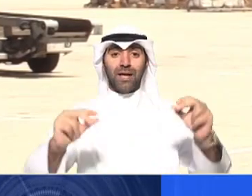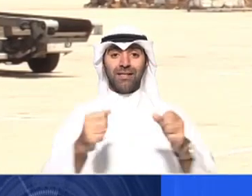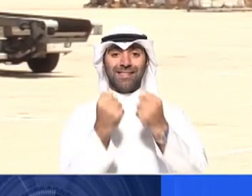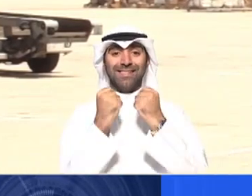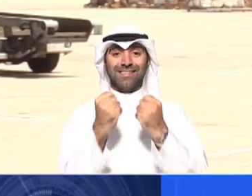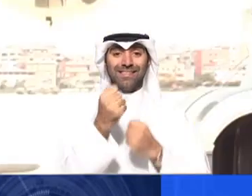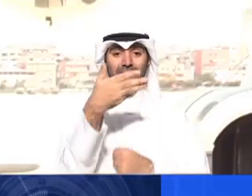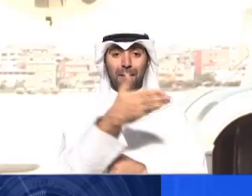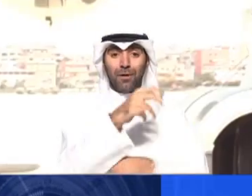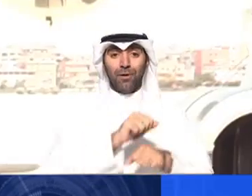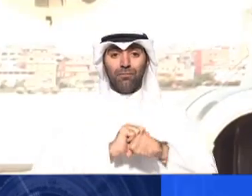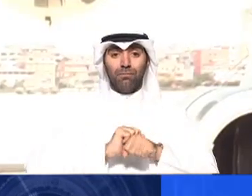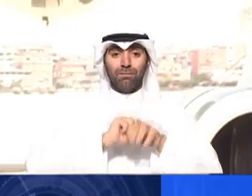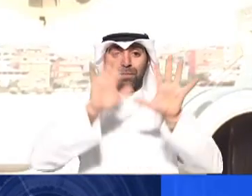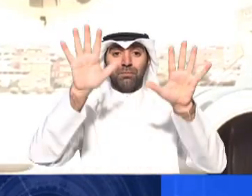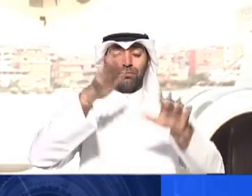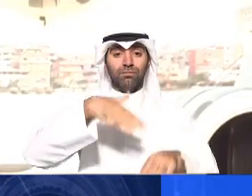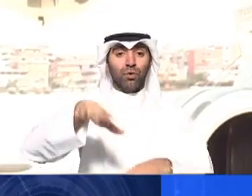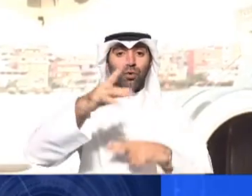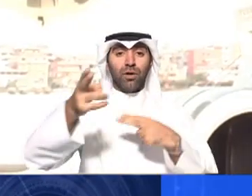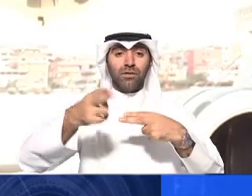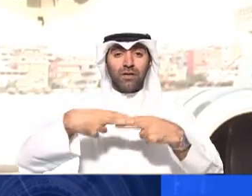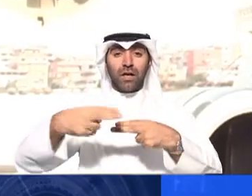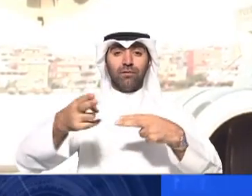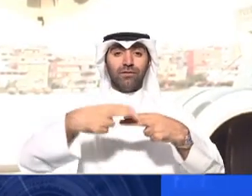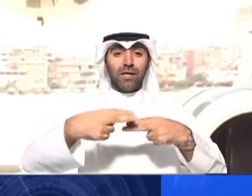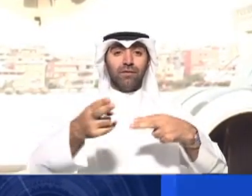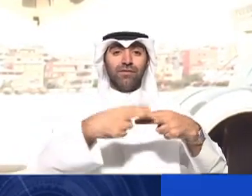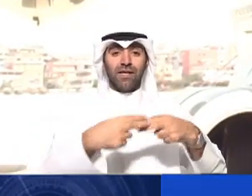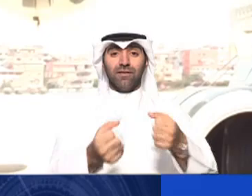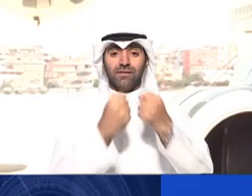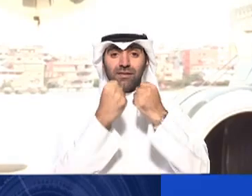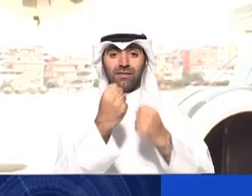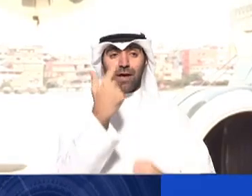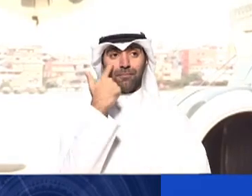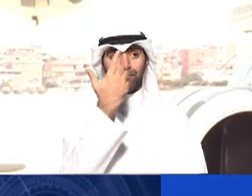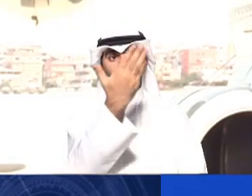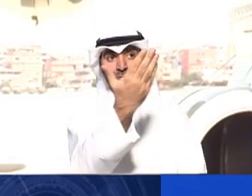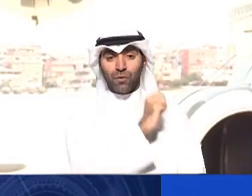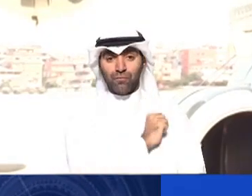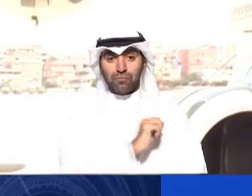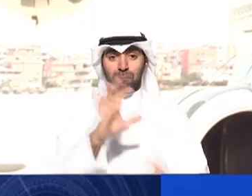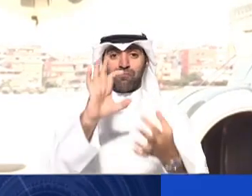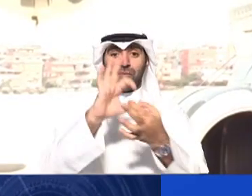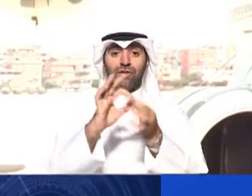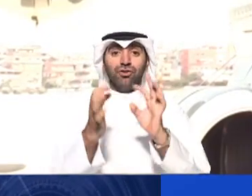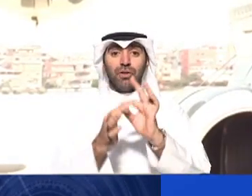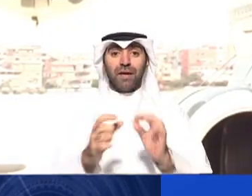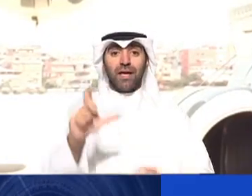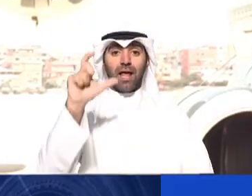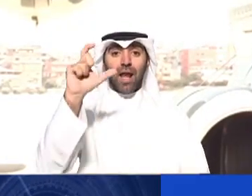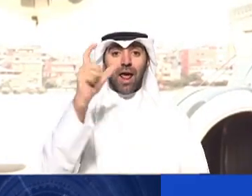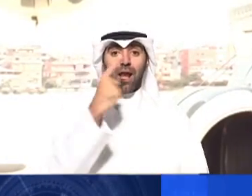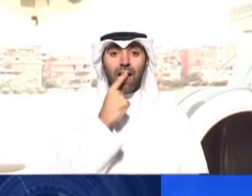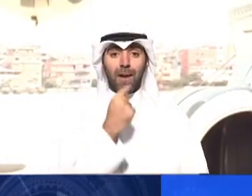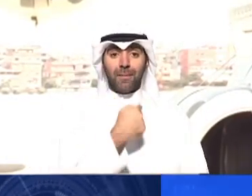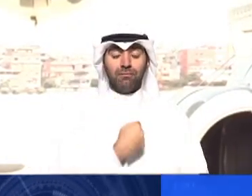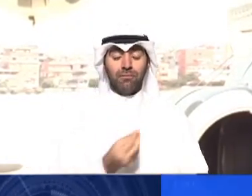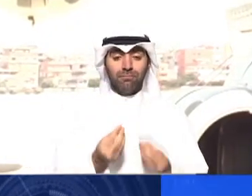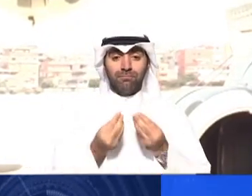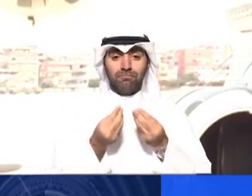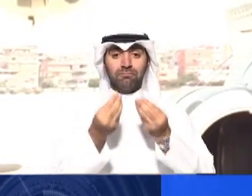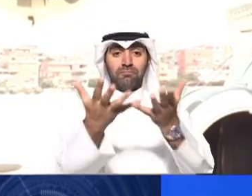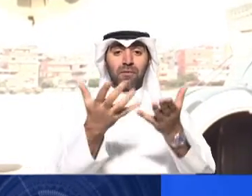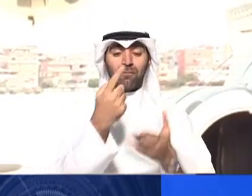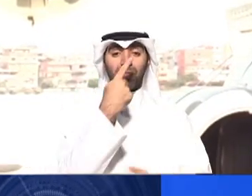الاستثنائي الدقيق. من قبل الهلال الأحمر الكويتي مقدمة من دولة الكويت إلى شعب لبنان الشقيق،